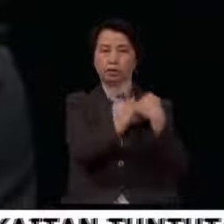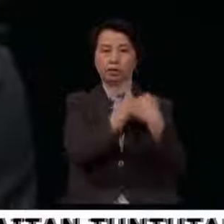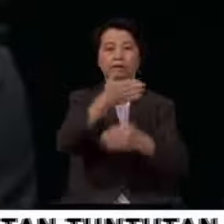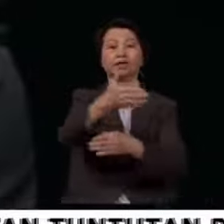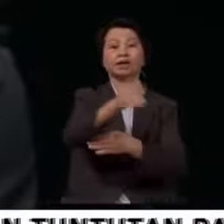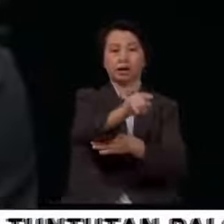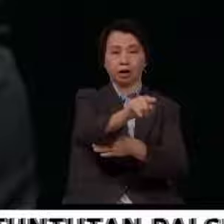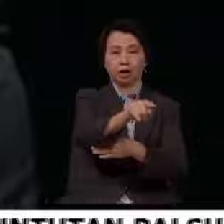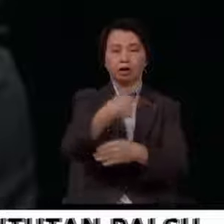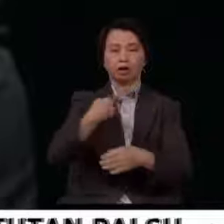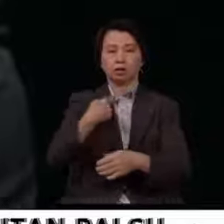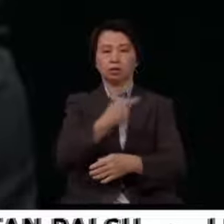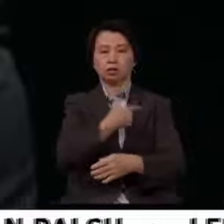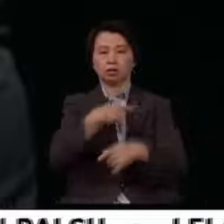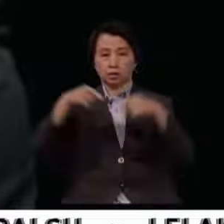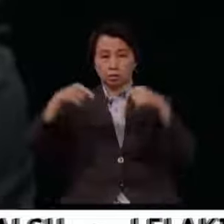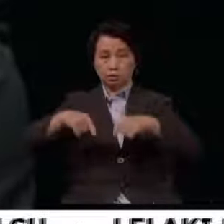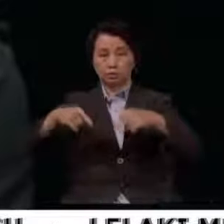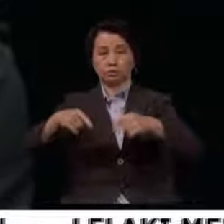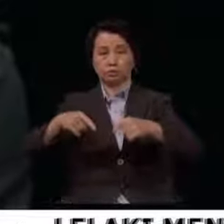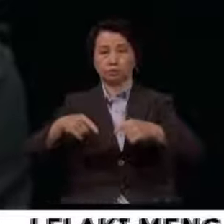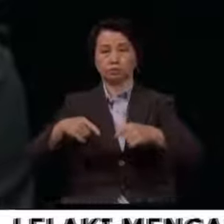nah sobito